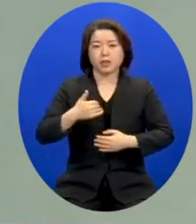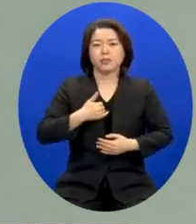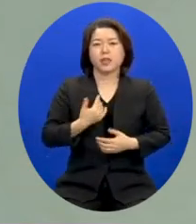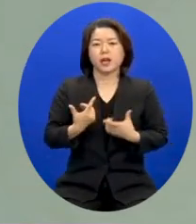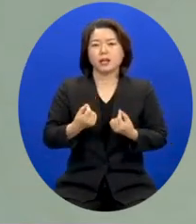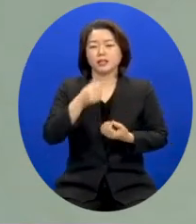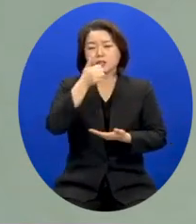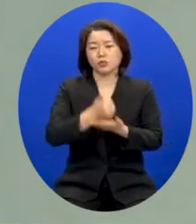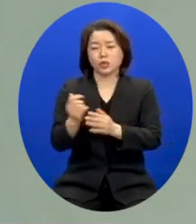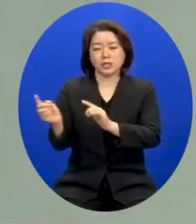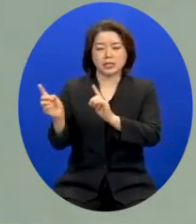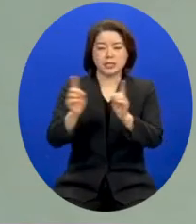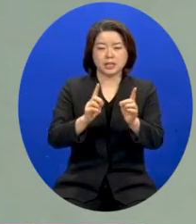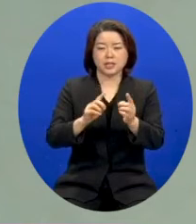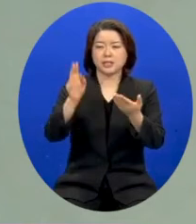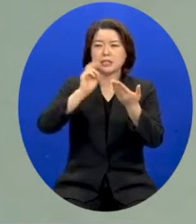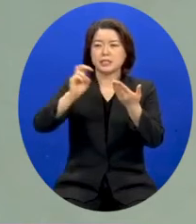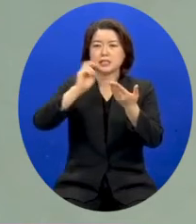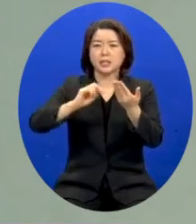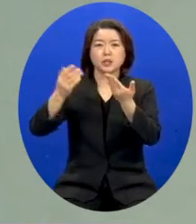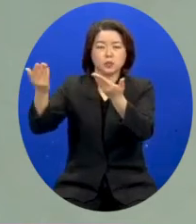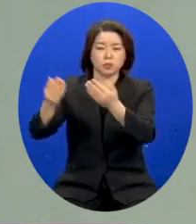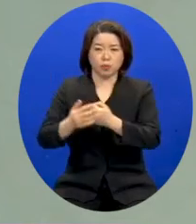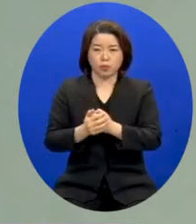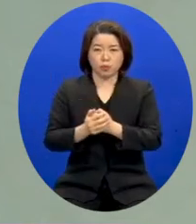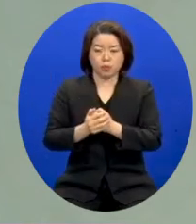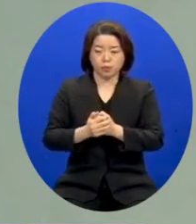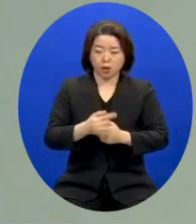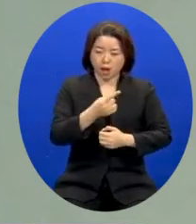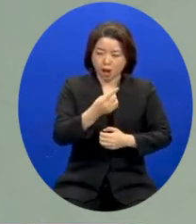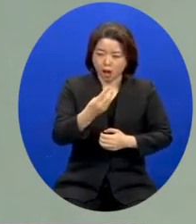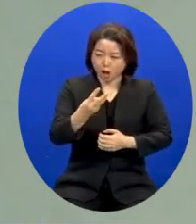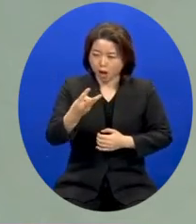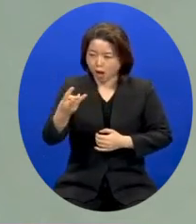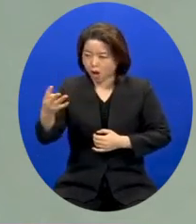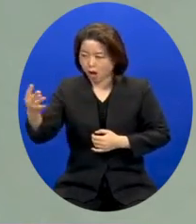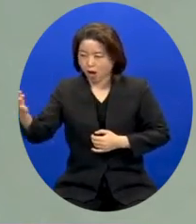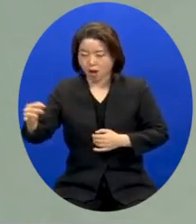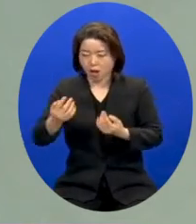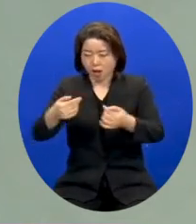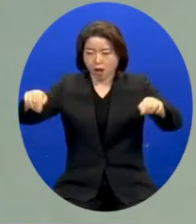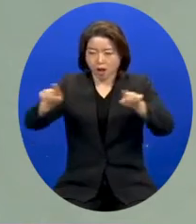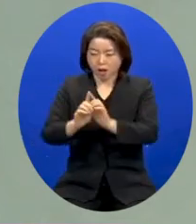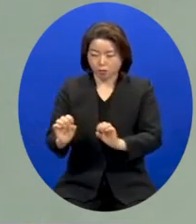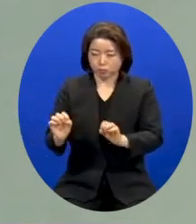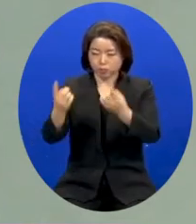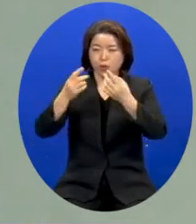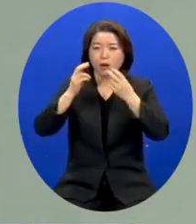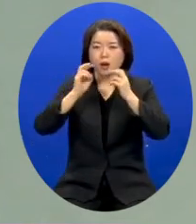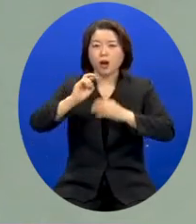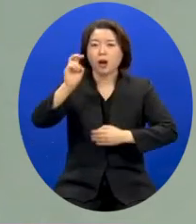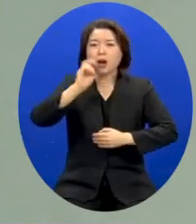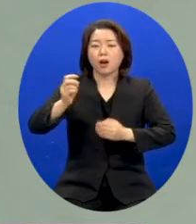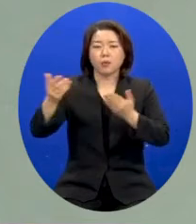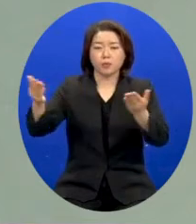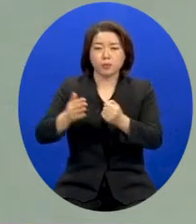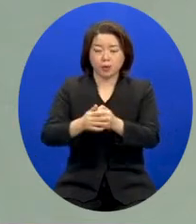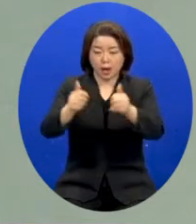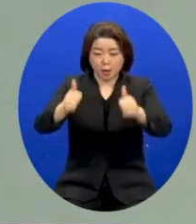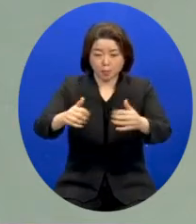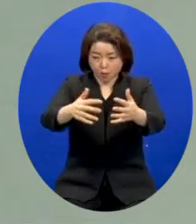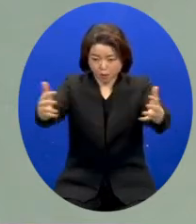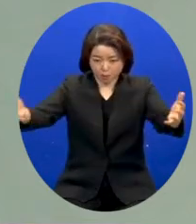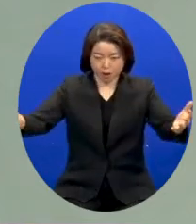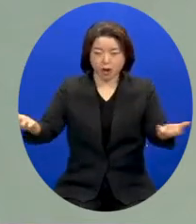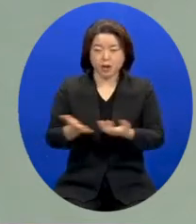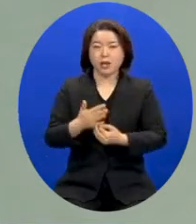부르기 시작했어요. 한 사람이 되고 두 사람이 되고 사람들이 같이 따라 부르기 시작했어요. 법정 안에